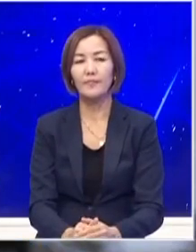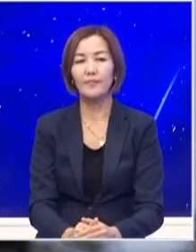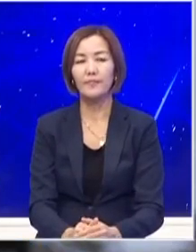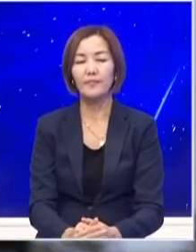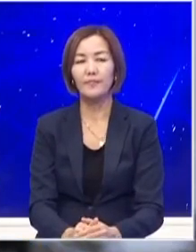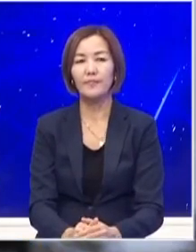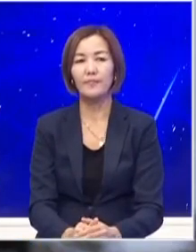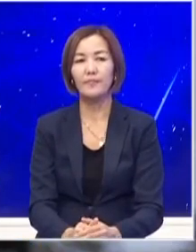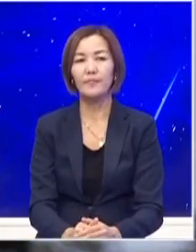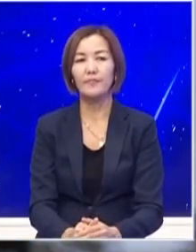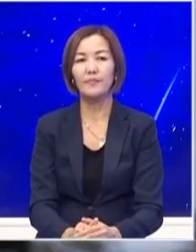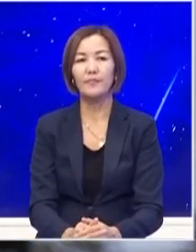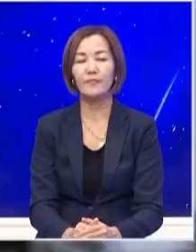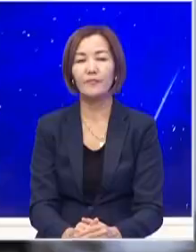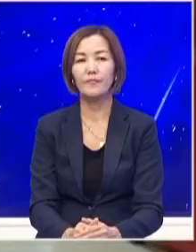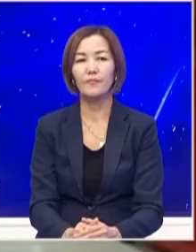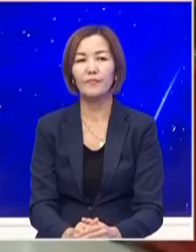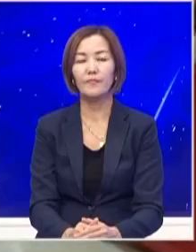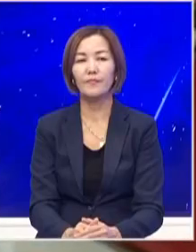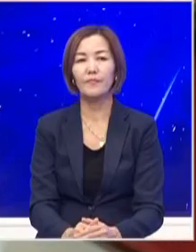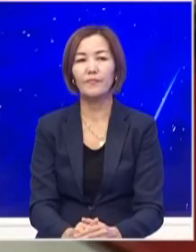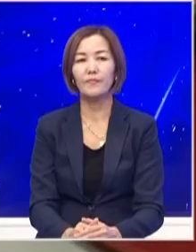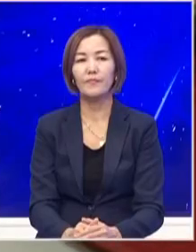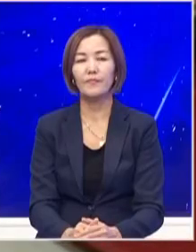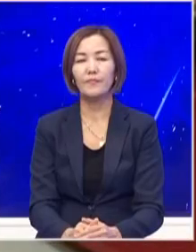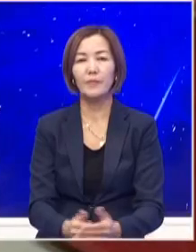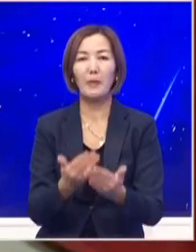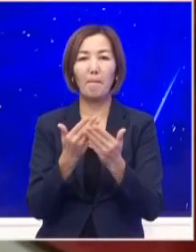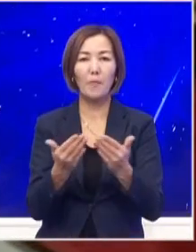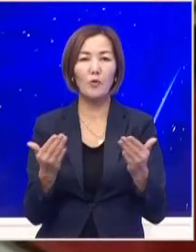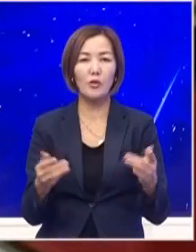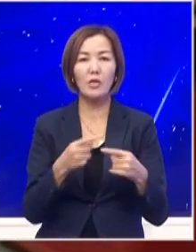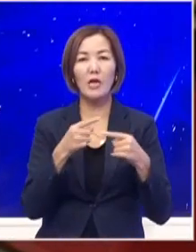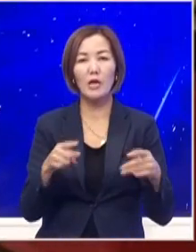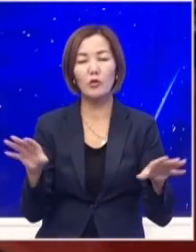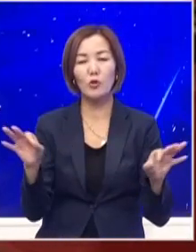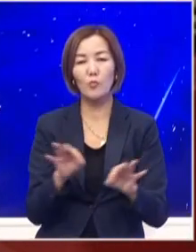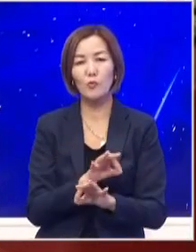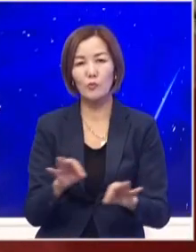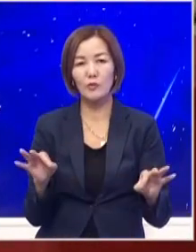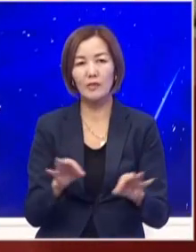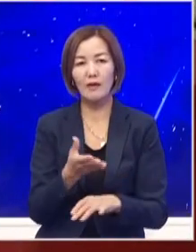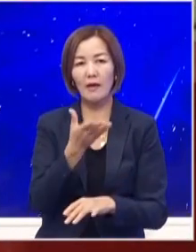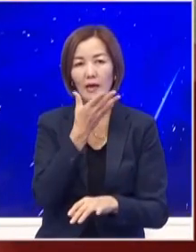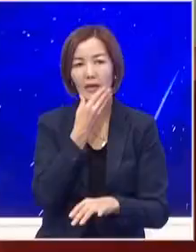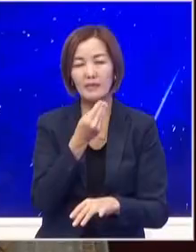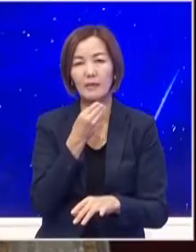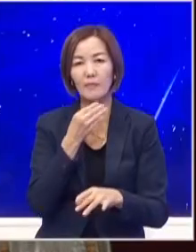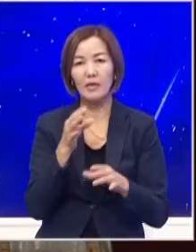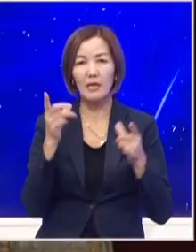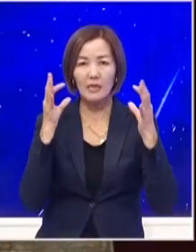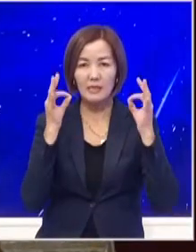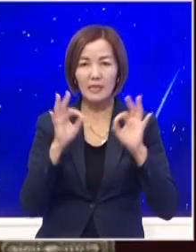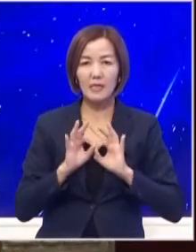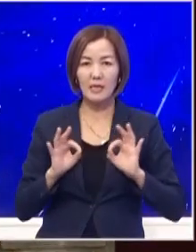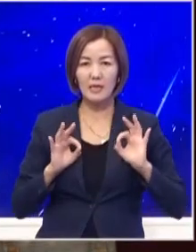болады. Бұны түртпе деп атайды. Мұражай залында түрлі музыка аспаптары мен көздің жауын алар зергерлік бұйымдар